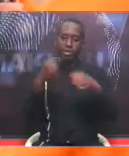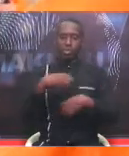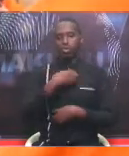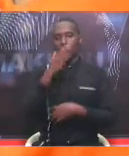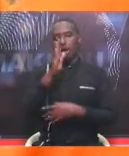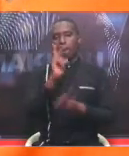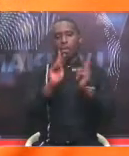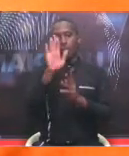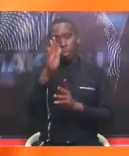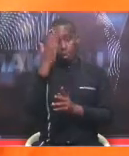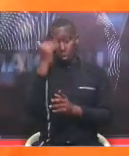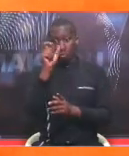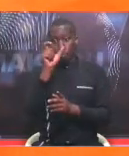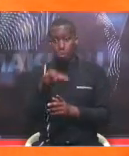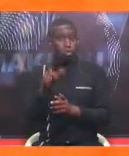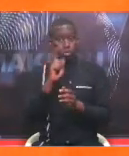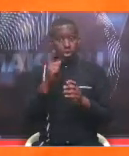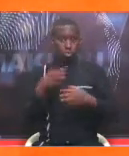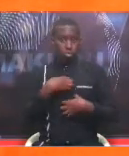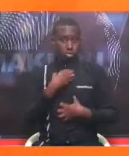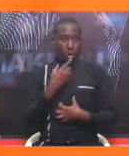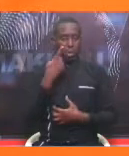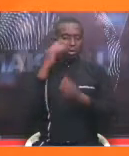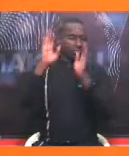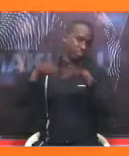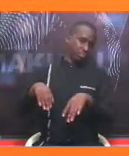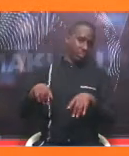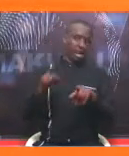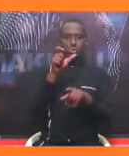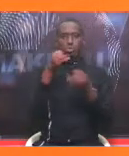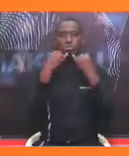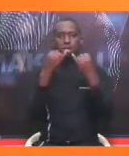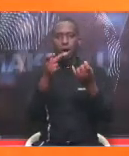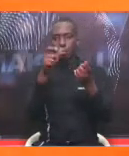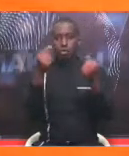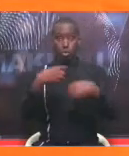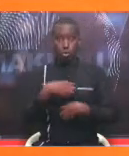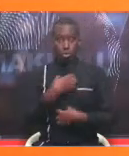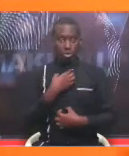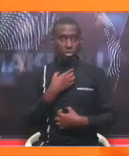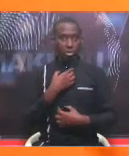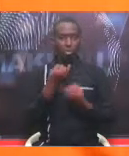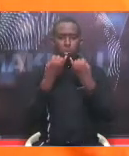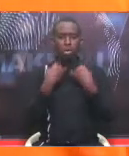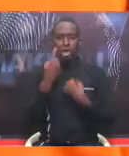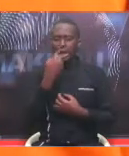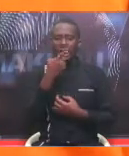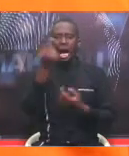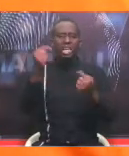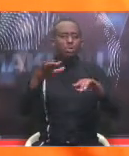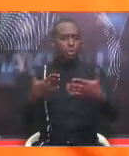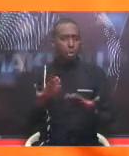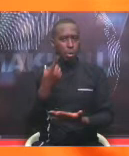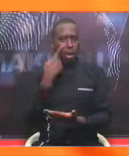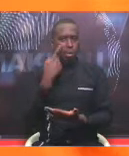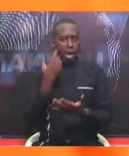abantu babo kuko iyo umuntu utamusura bigaragara ko mwamutereranye hari n'ubwira utari umuntu uje gusura ati ndimo mbabariye mumbwire uwo ninda jati mbese ukabona